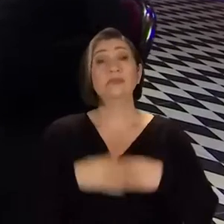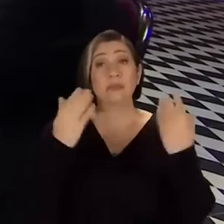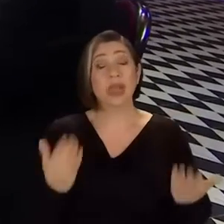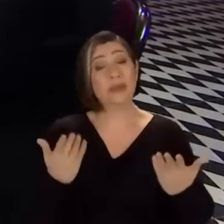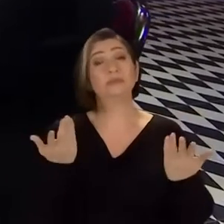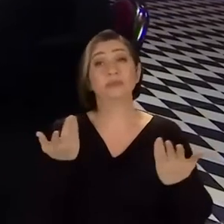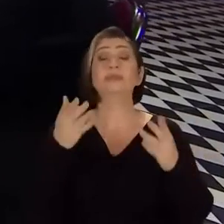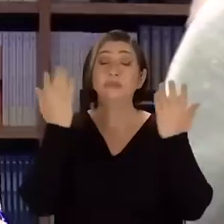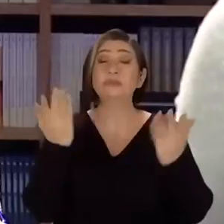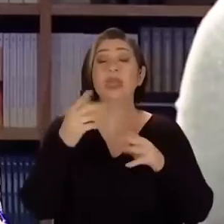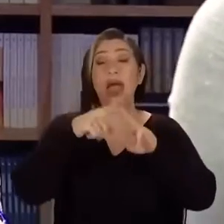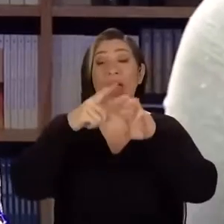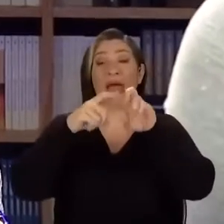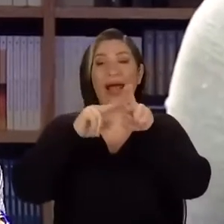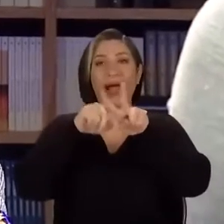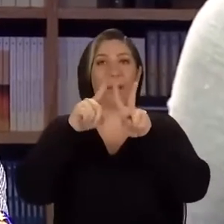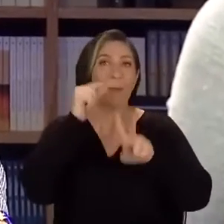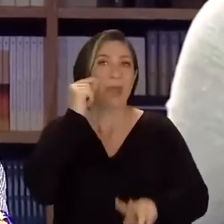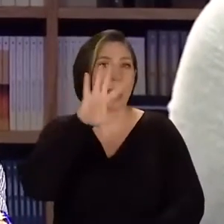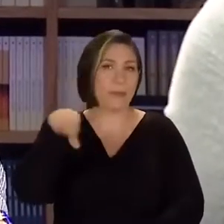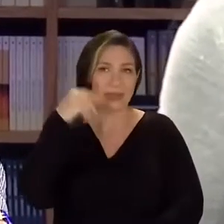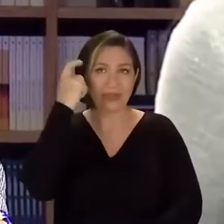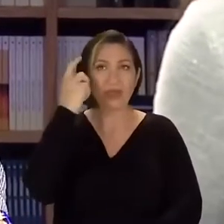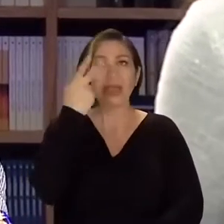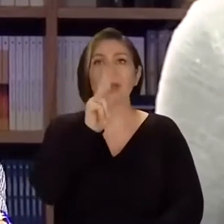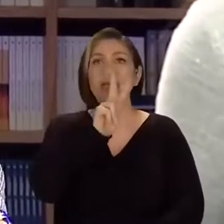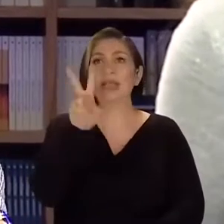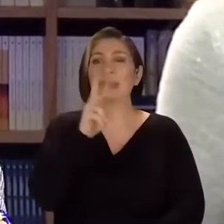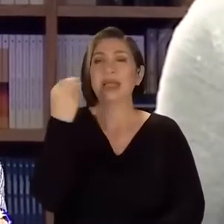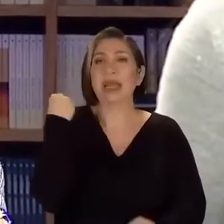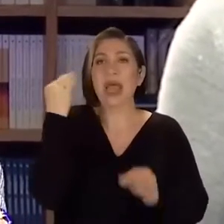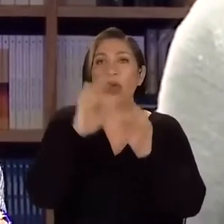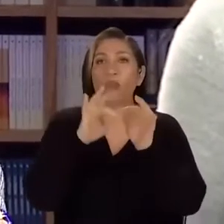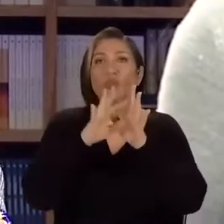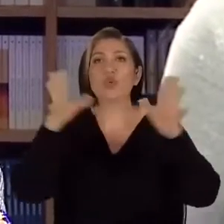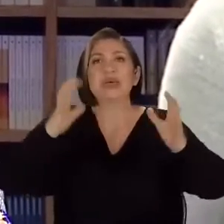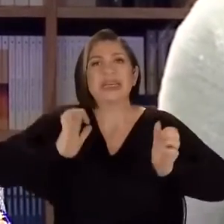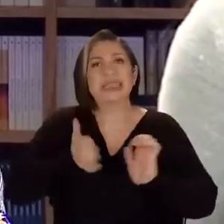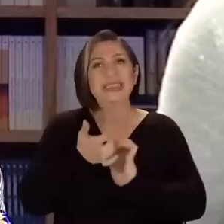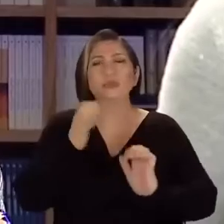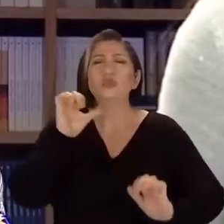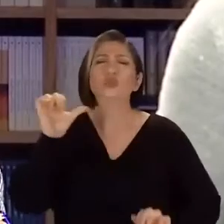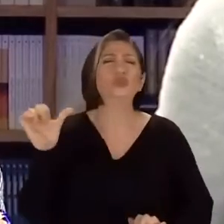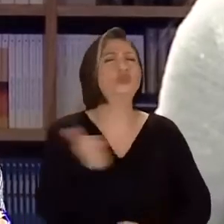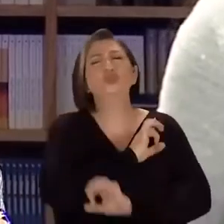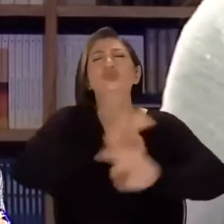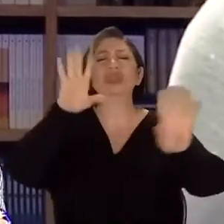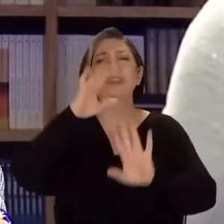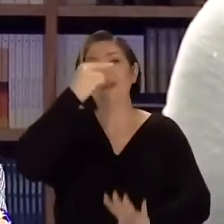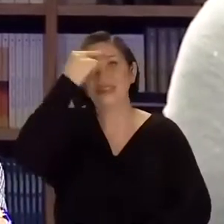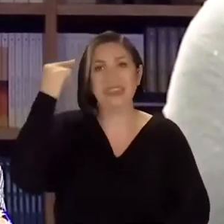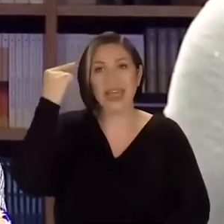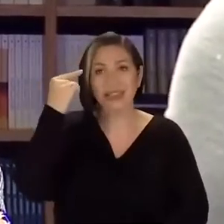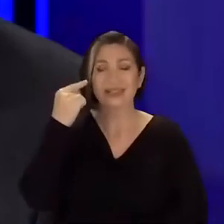Evet efendim, tabii ki Erkan Öz'ü hepimiz tanıyoruz. 2020 Yeni Ekonomi, Büyük Kriz, Müthiş Fırsat kitabı ve